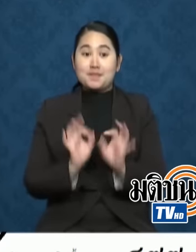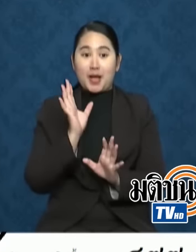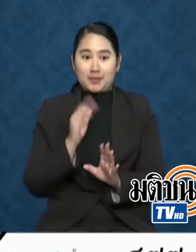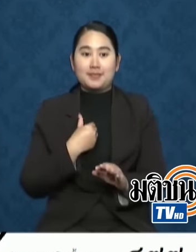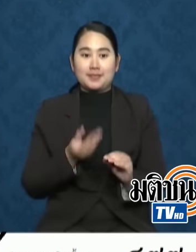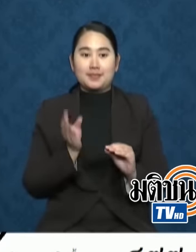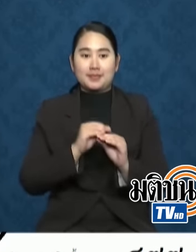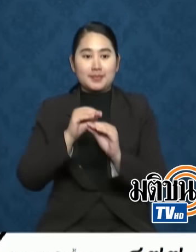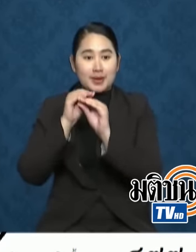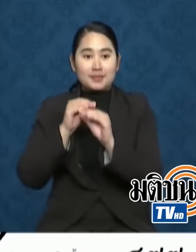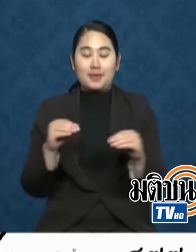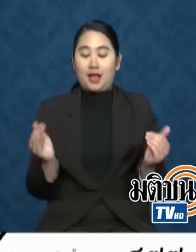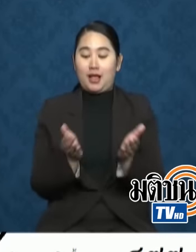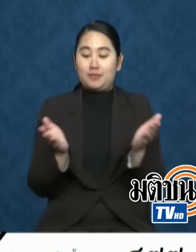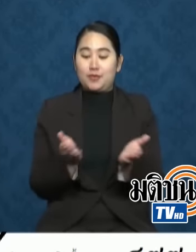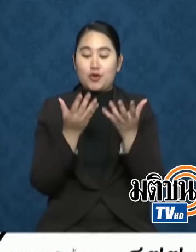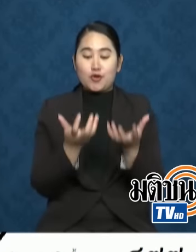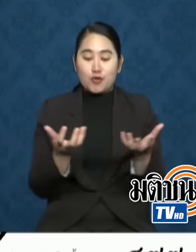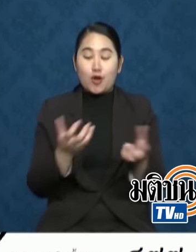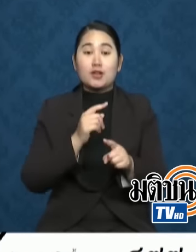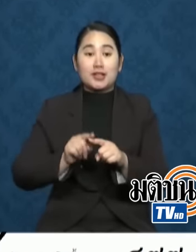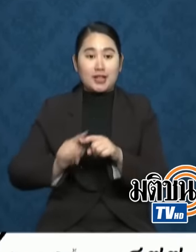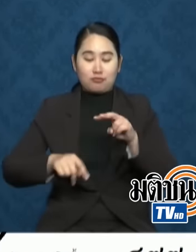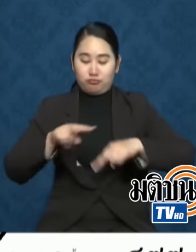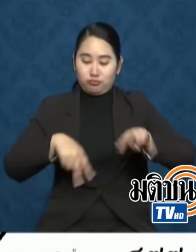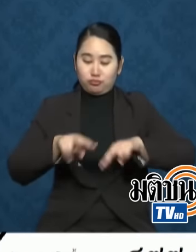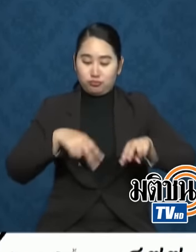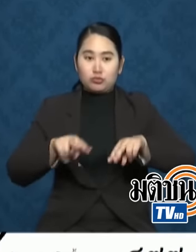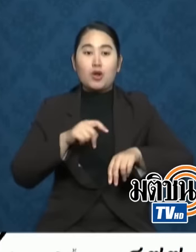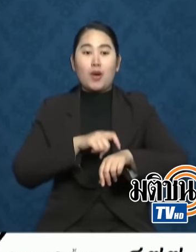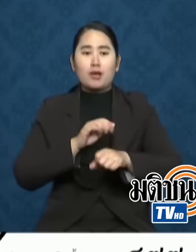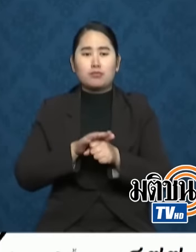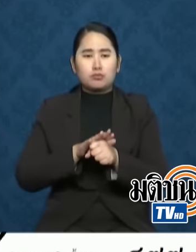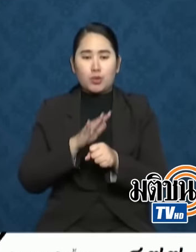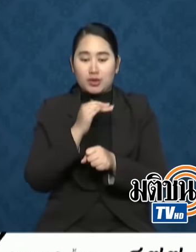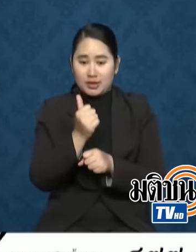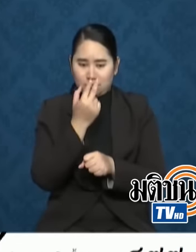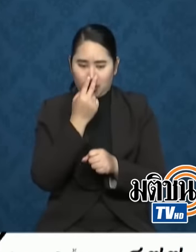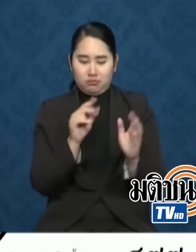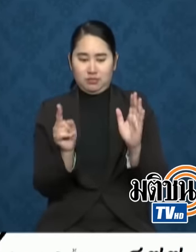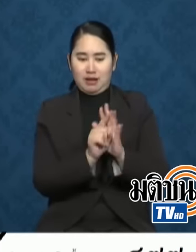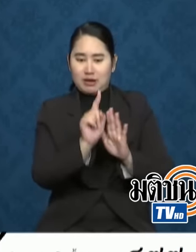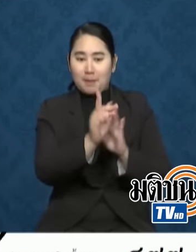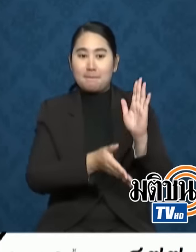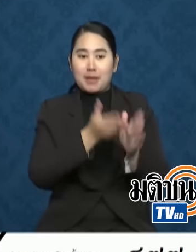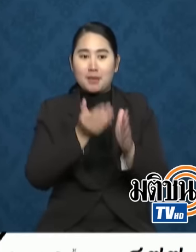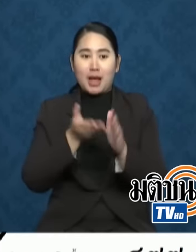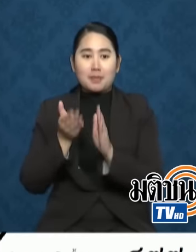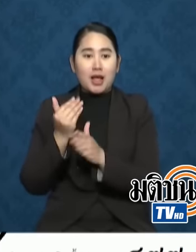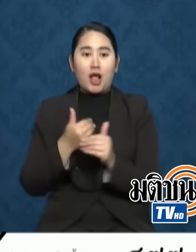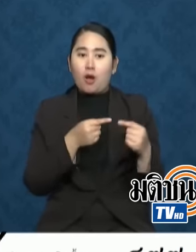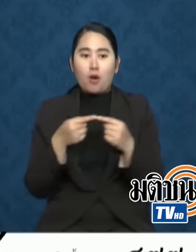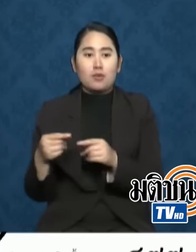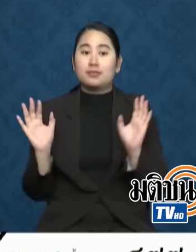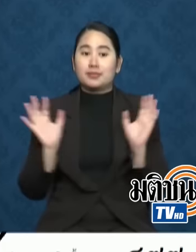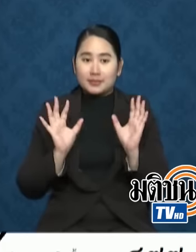มากขึ้นแล้วก็สนับสนุนเรื่องทรัพยากรให้เจ้าหน้าที่ได้ตรวจด้วยความถี่ที่เหมาะสมด้วยไม่ใช่ตรวจครั้งเดียวผ่านแล้วก็ผ่านไปตลอดชีวิตเลยแ